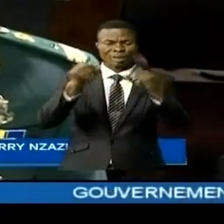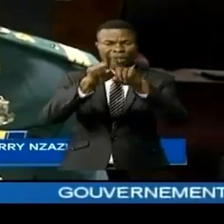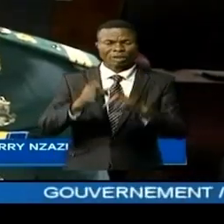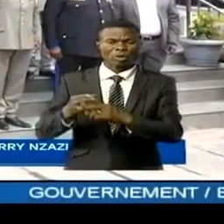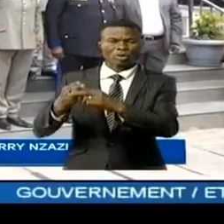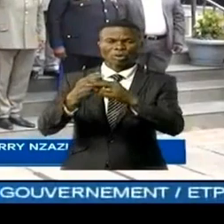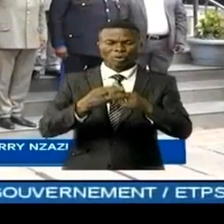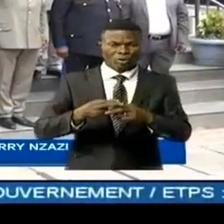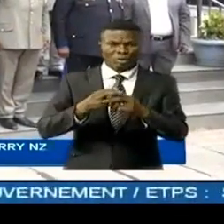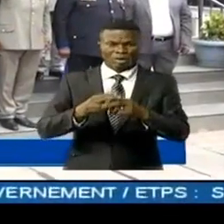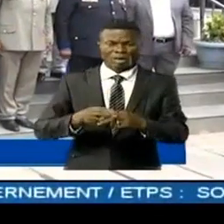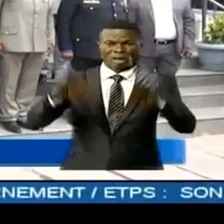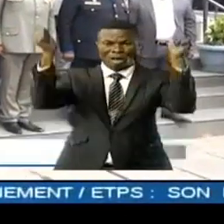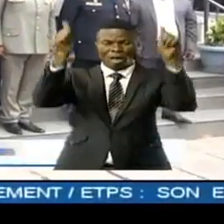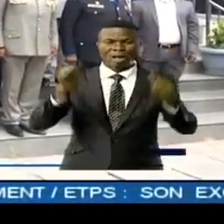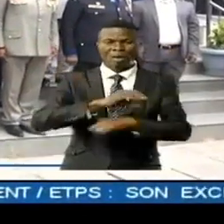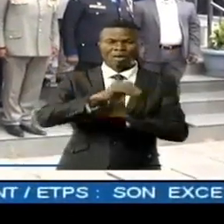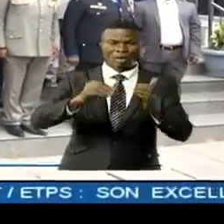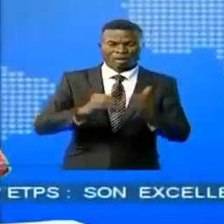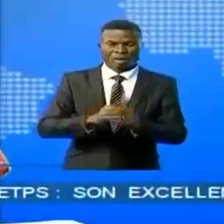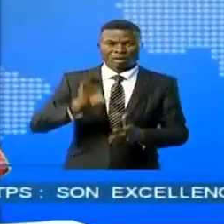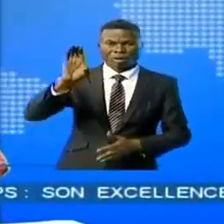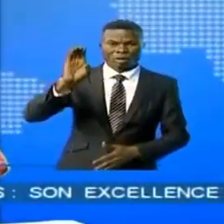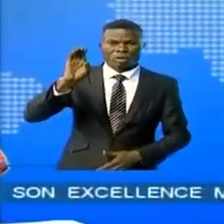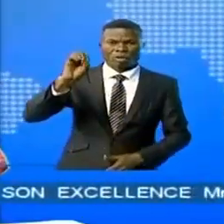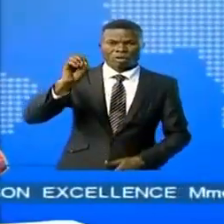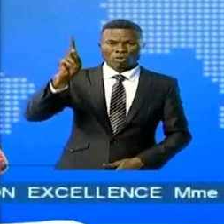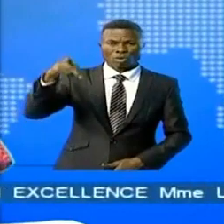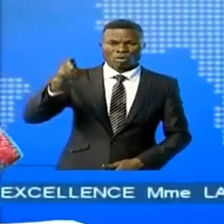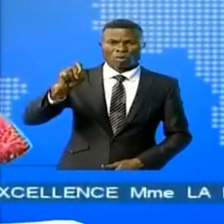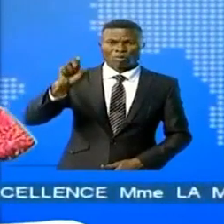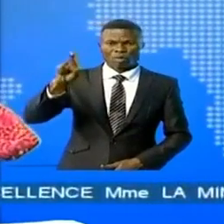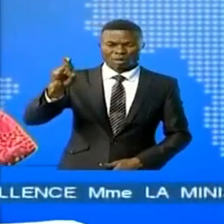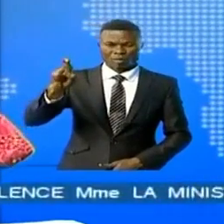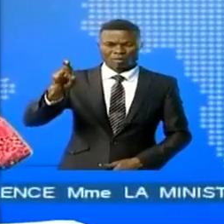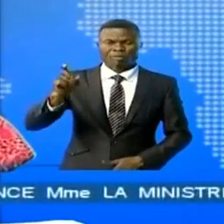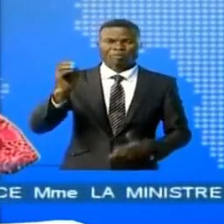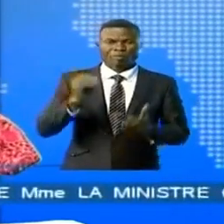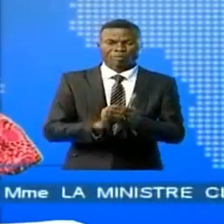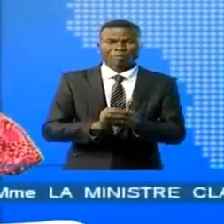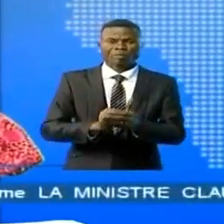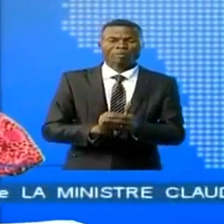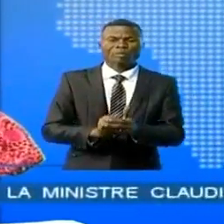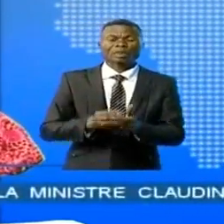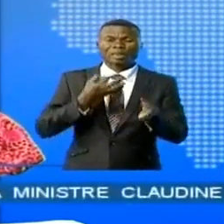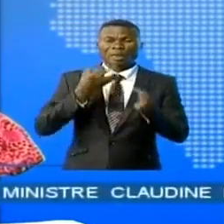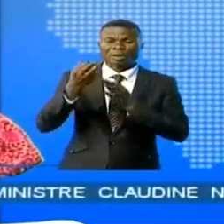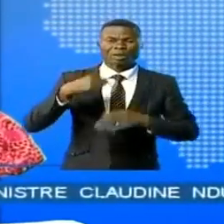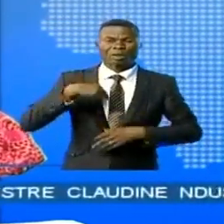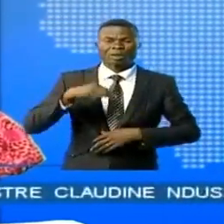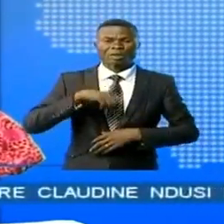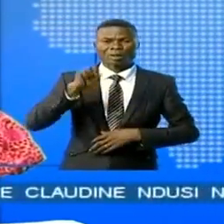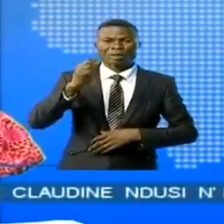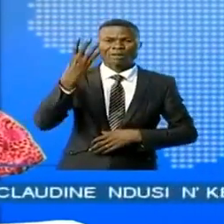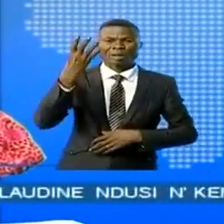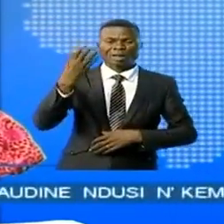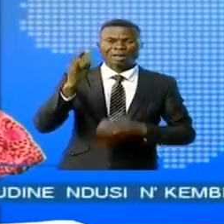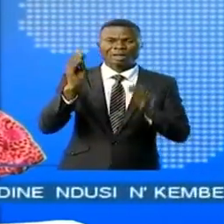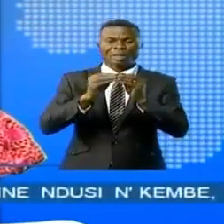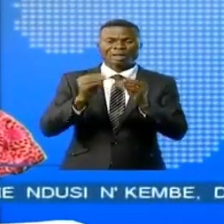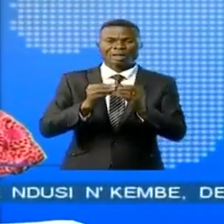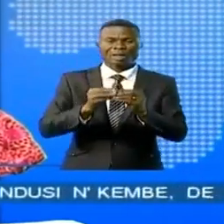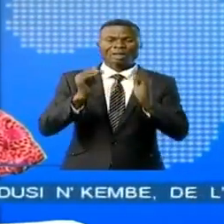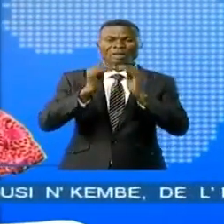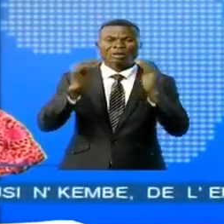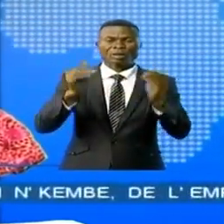de l'afrique centrale copax et notre confrère vital pas gaby tu as nous apprend que la 24ème session du conseil de